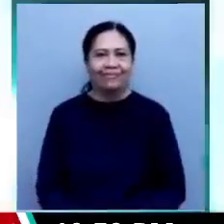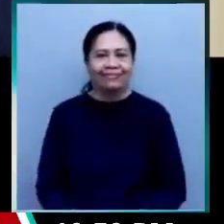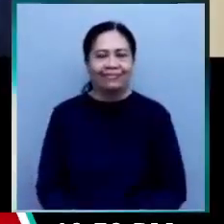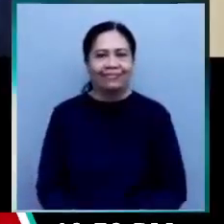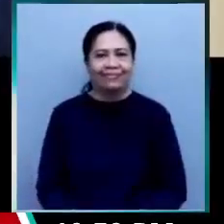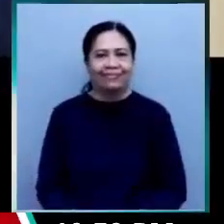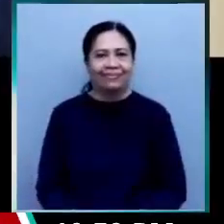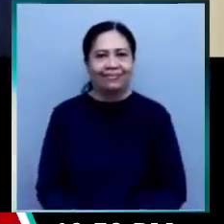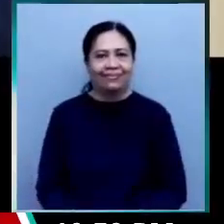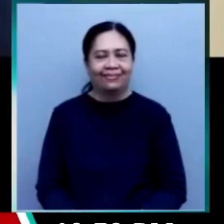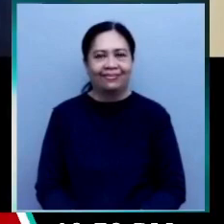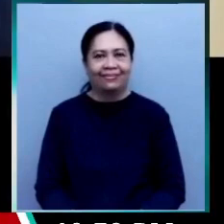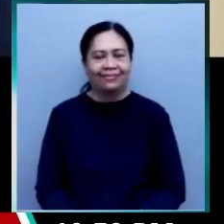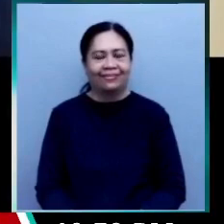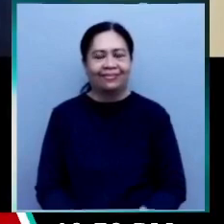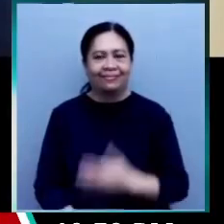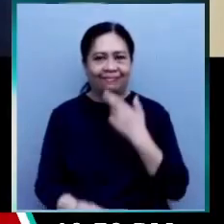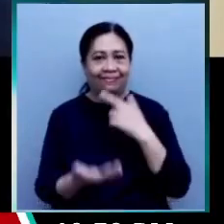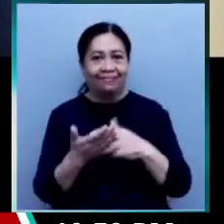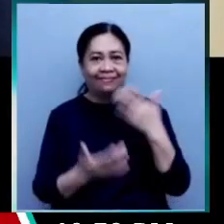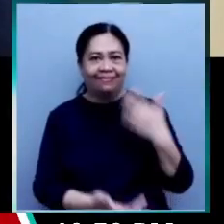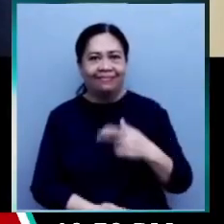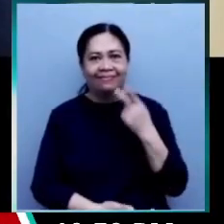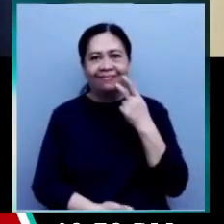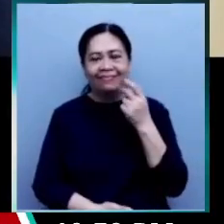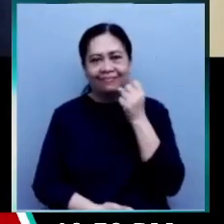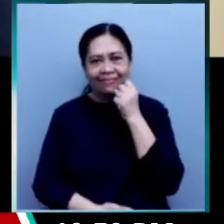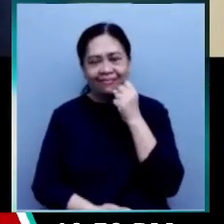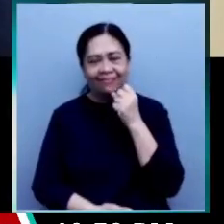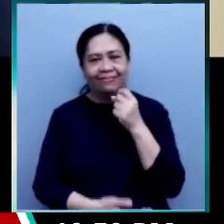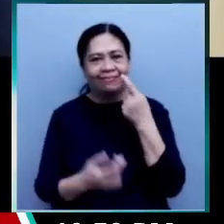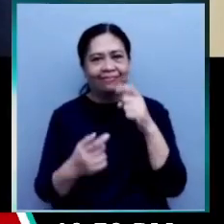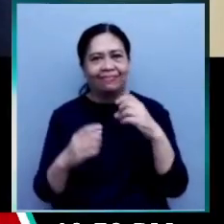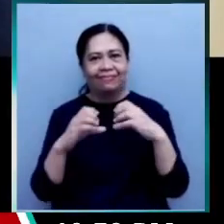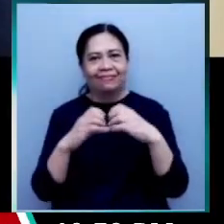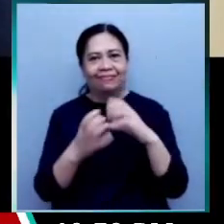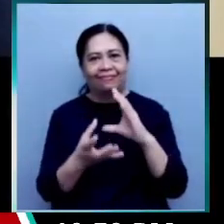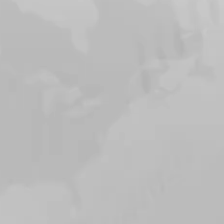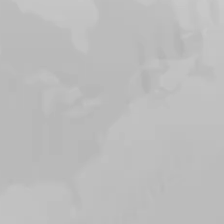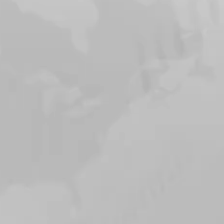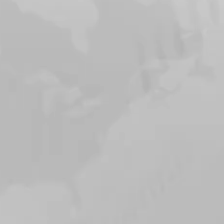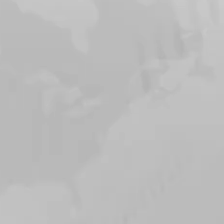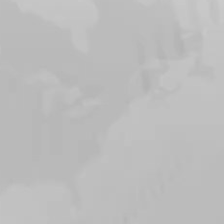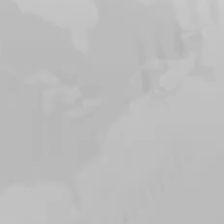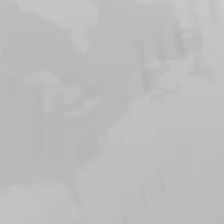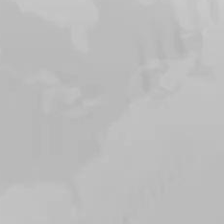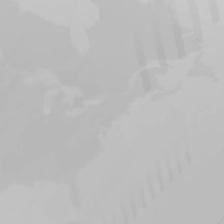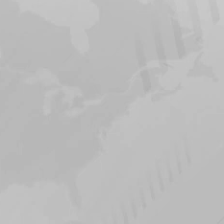Katrina Son, nagbabalita para sa GMA Integrated News.